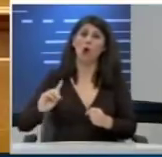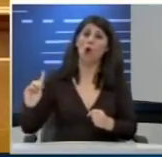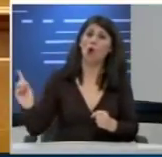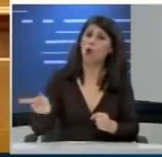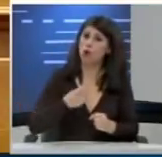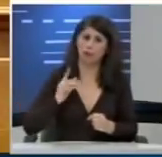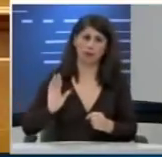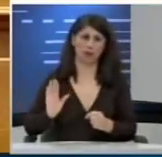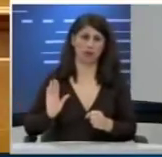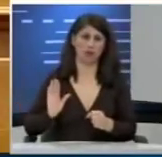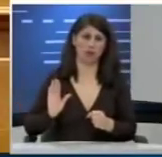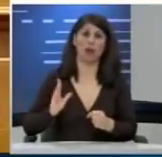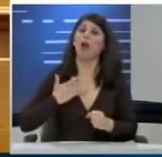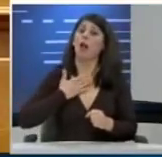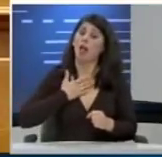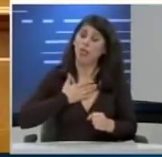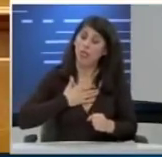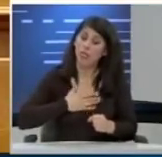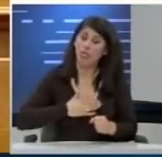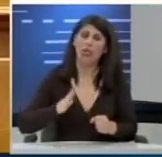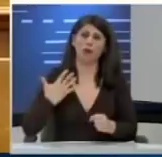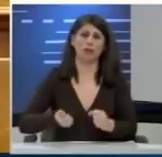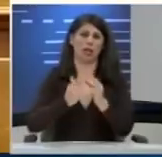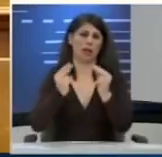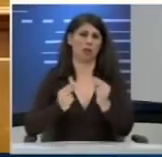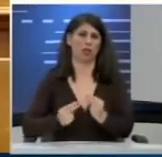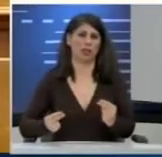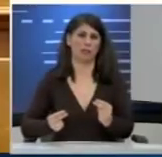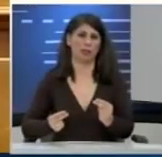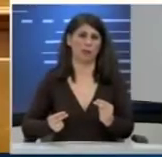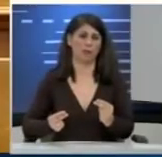όλοι μας θέλουμε να έχει αποτελέσματα,